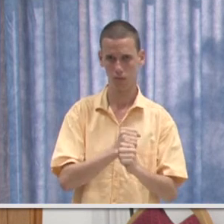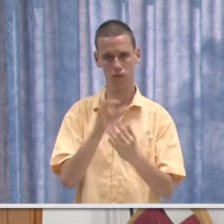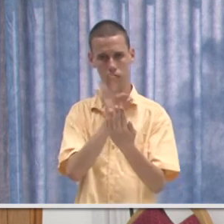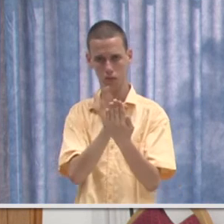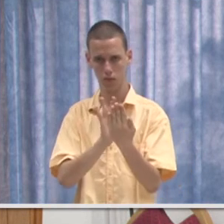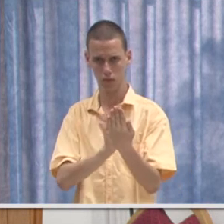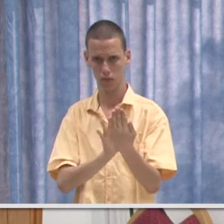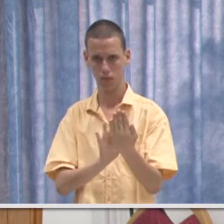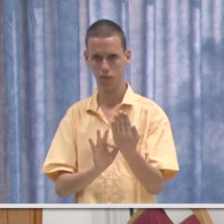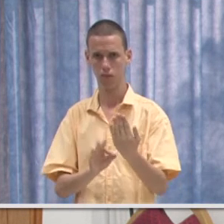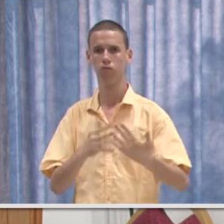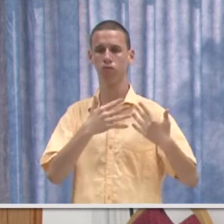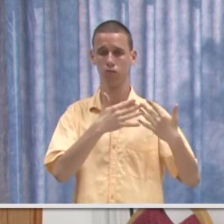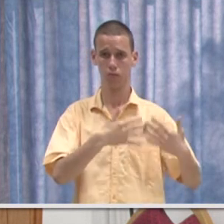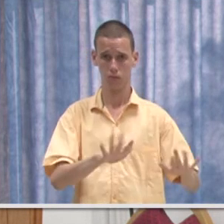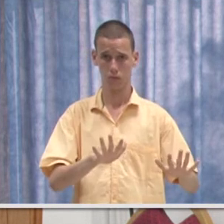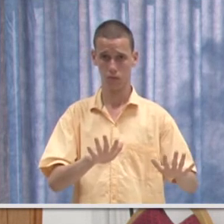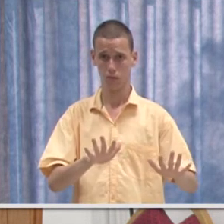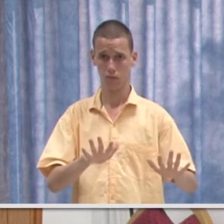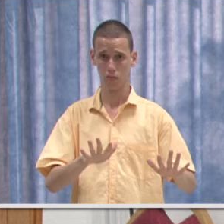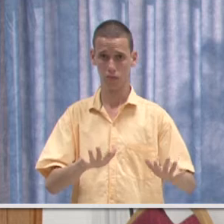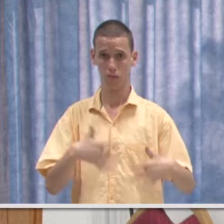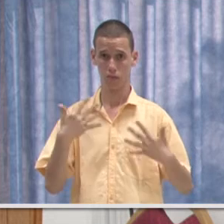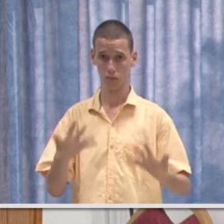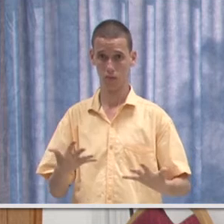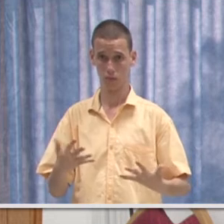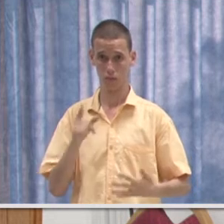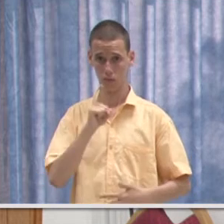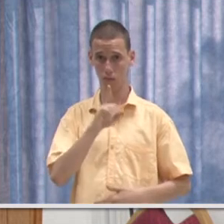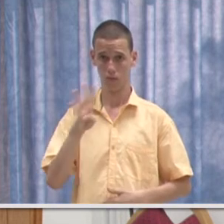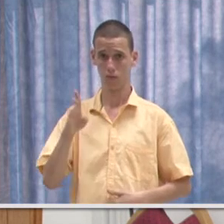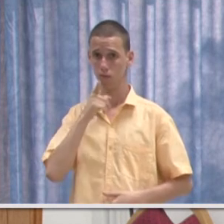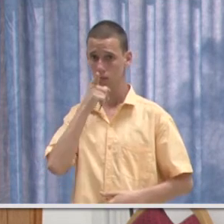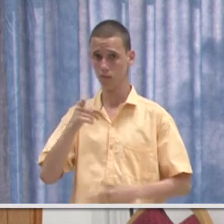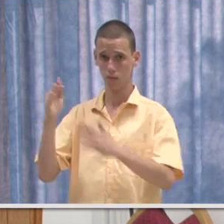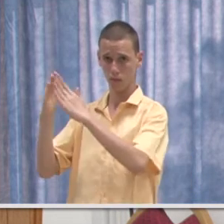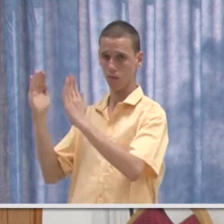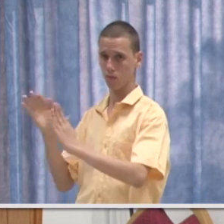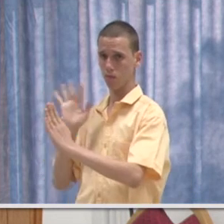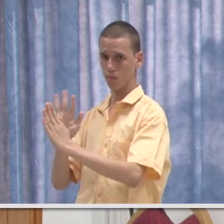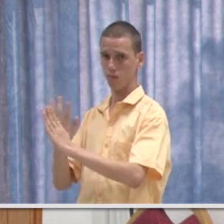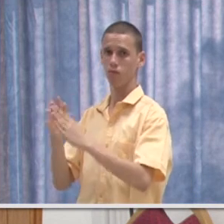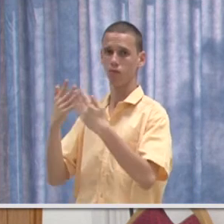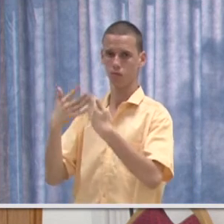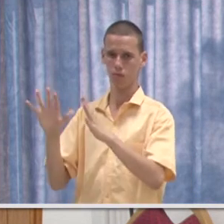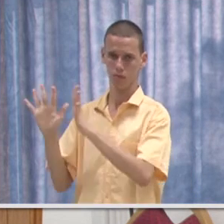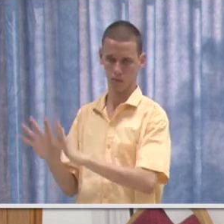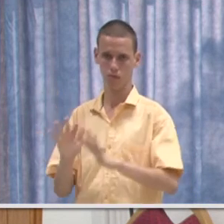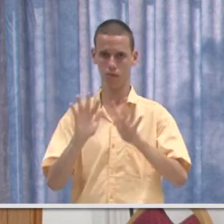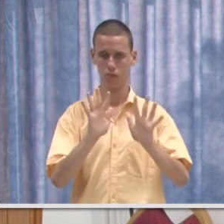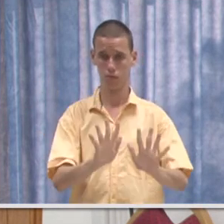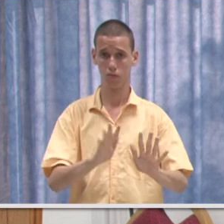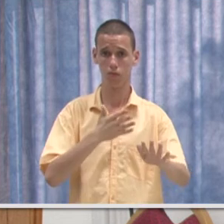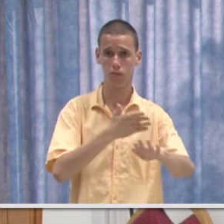après autres fini autres quarantaine je peux commencer à s'habituer avec nos systèmes services Cécile.